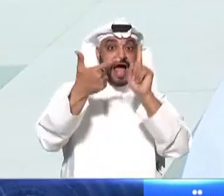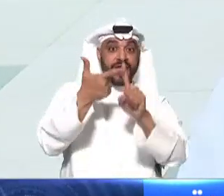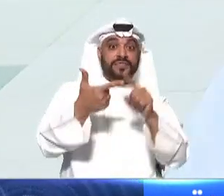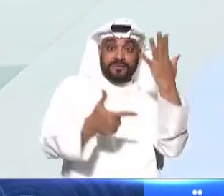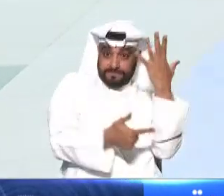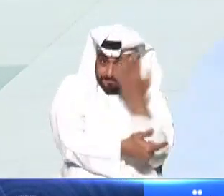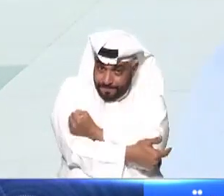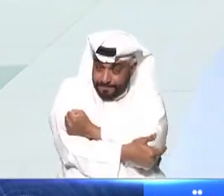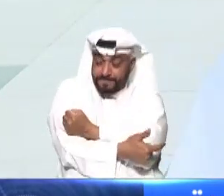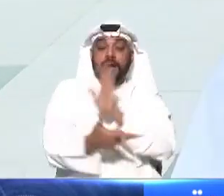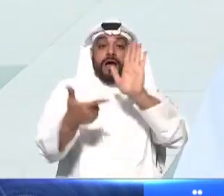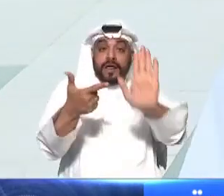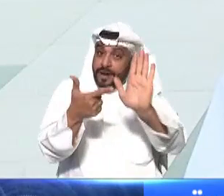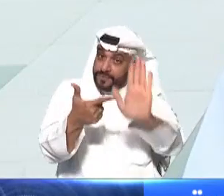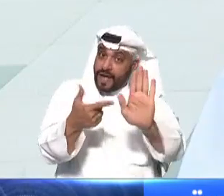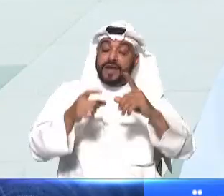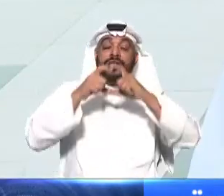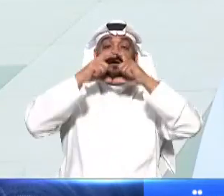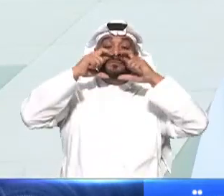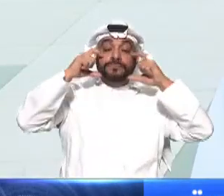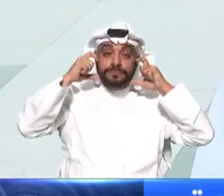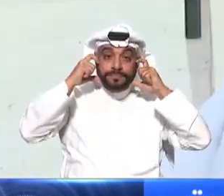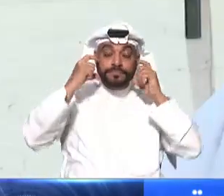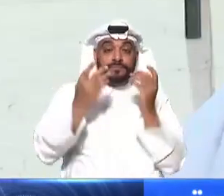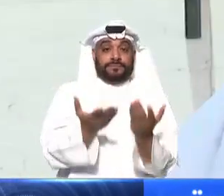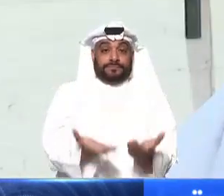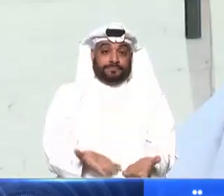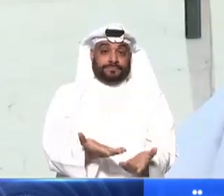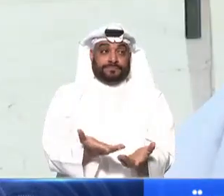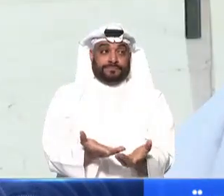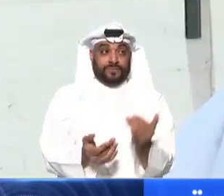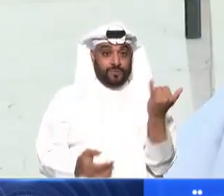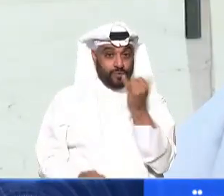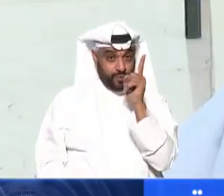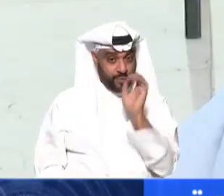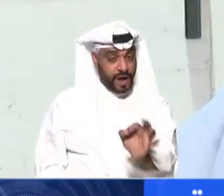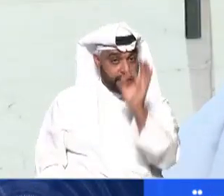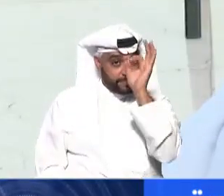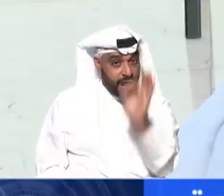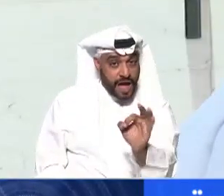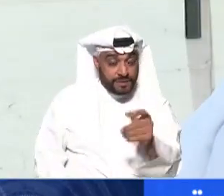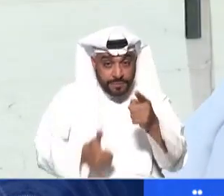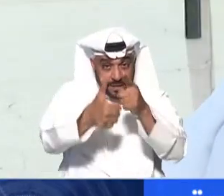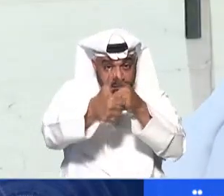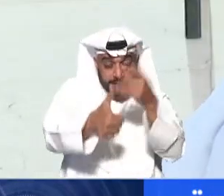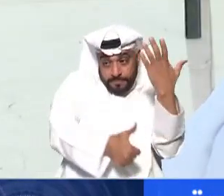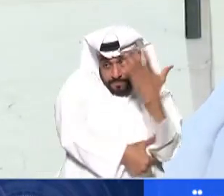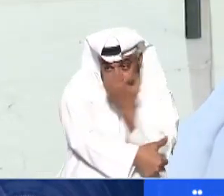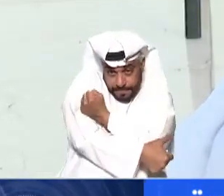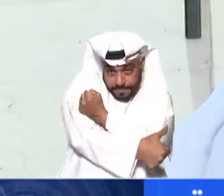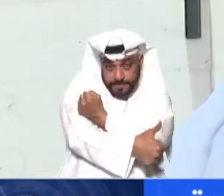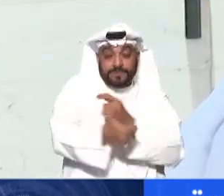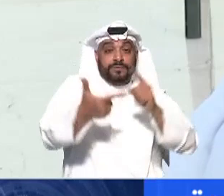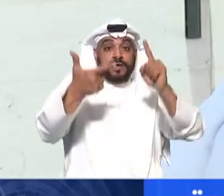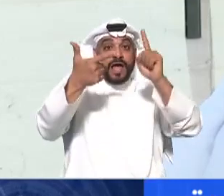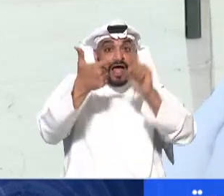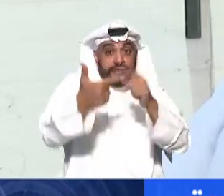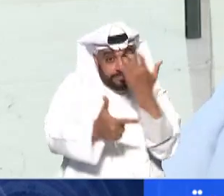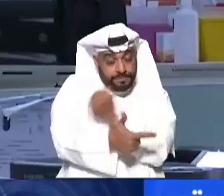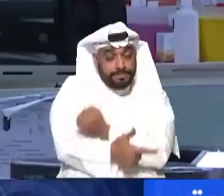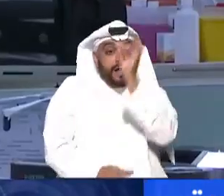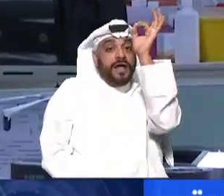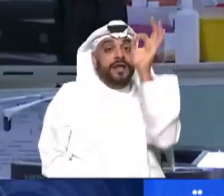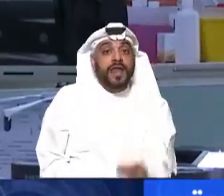طبيعي ومعتادين عليه إحنا من ولدنا. أخذت جرعة، لابد أن تتقيد بالاشتراطات الصحية